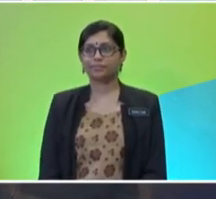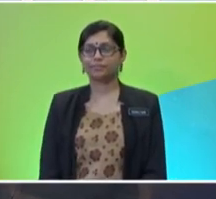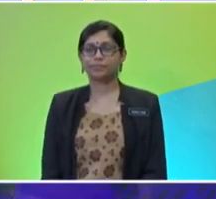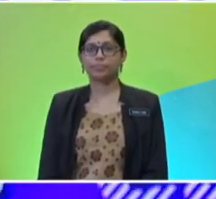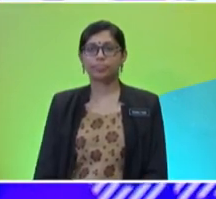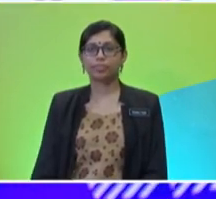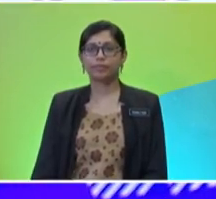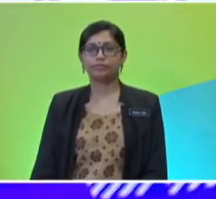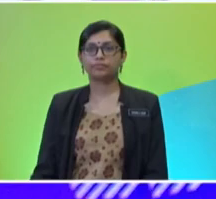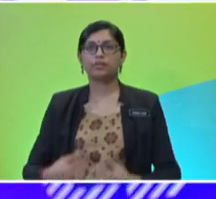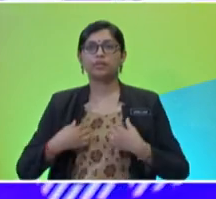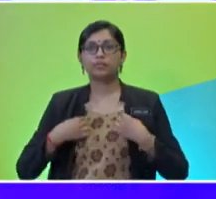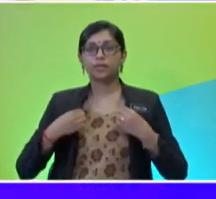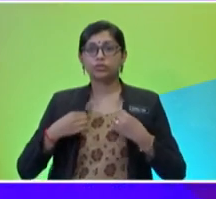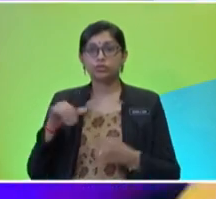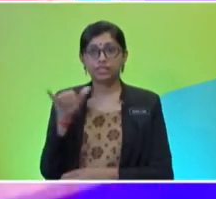Baju yang sama.